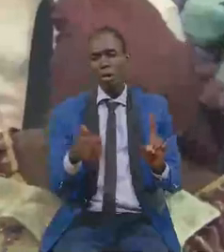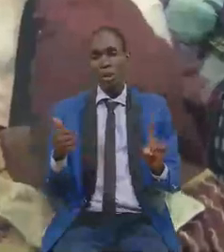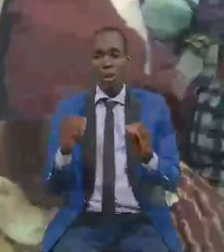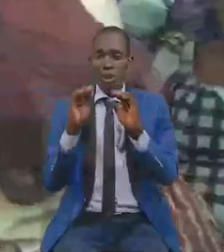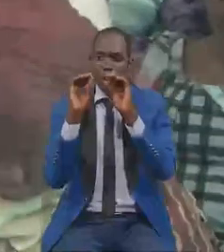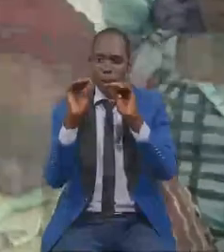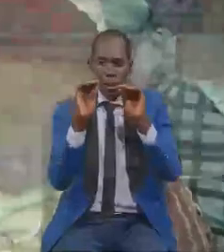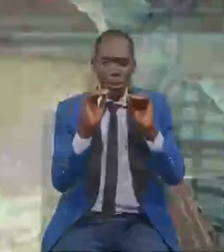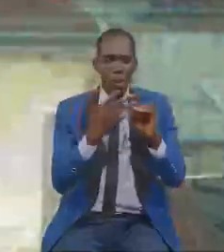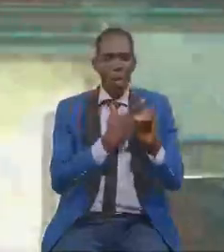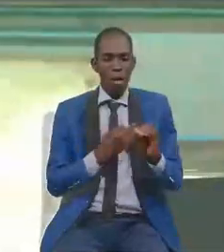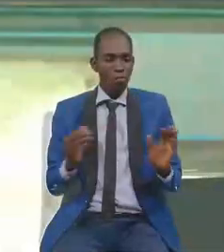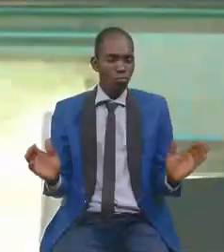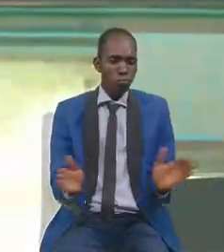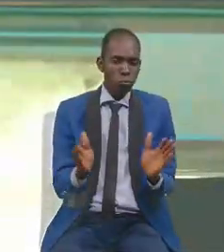Instruisez-vous,